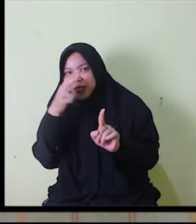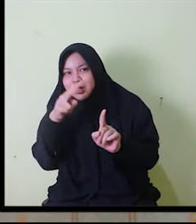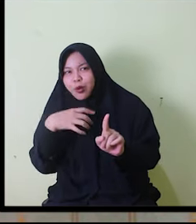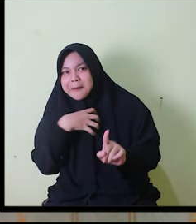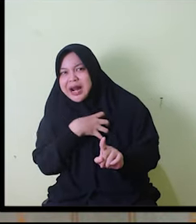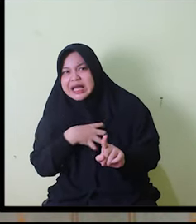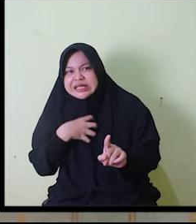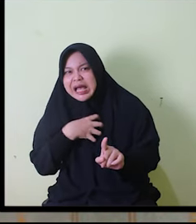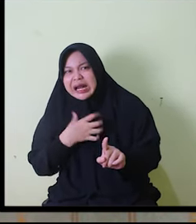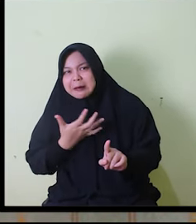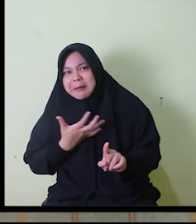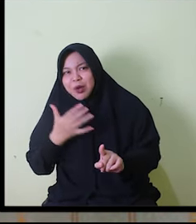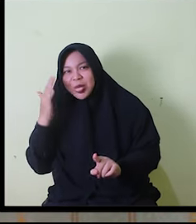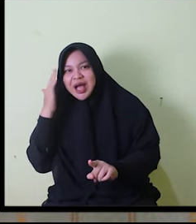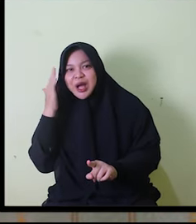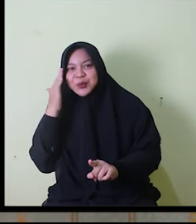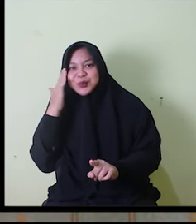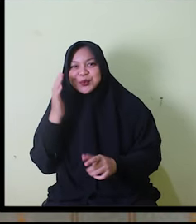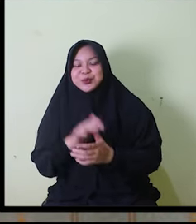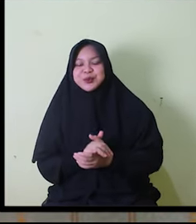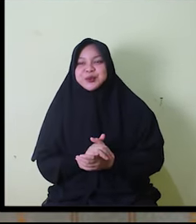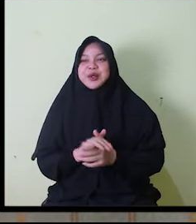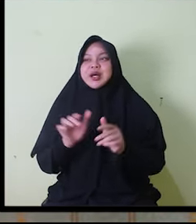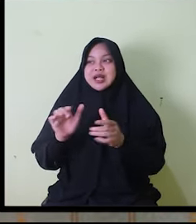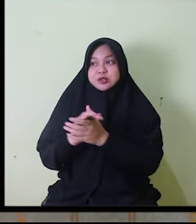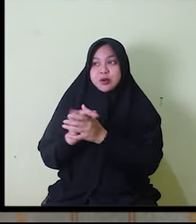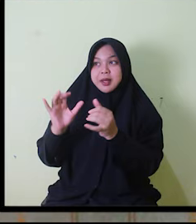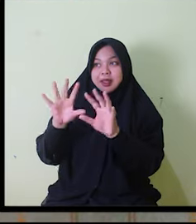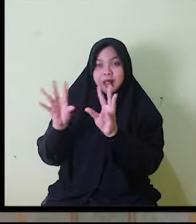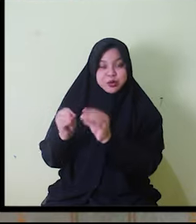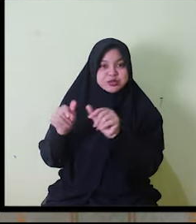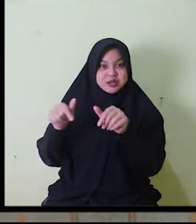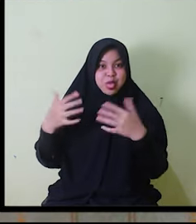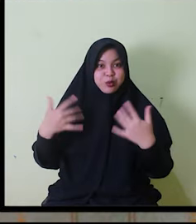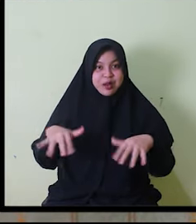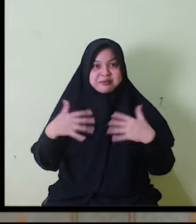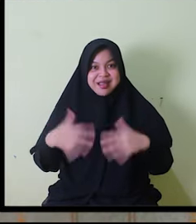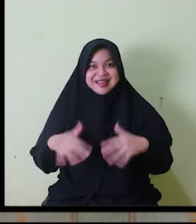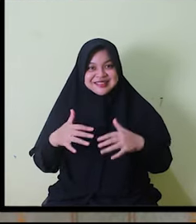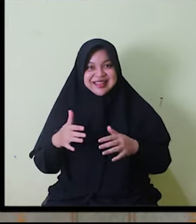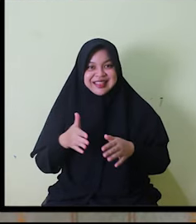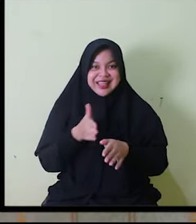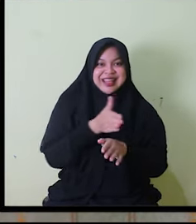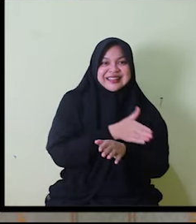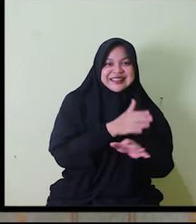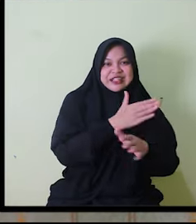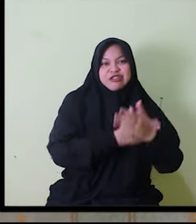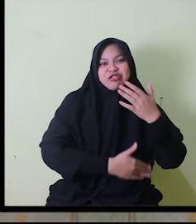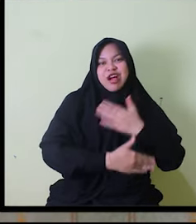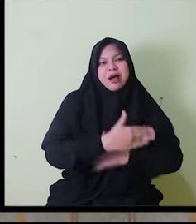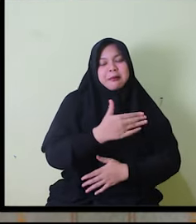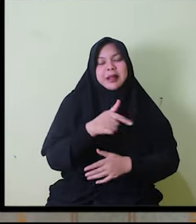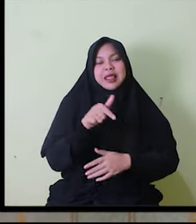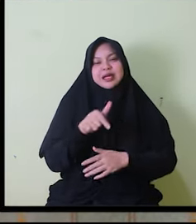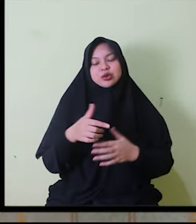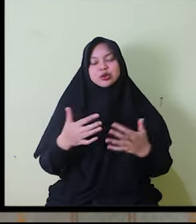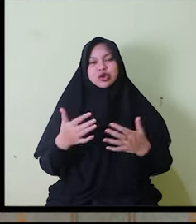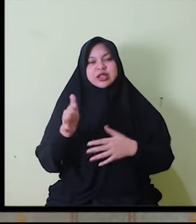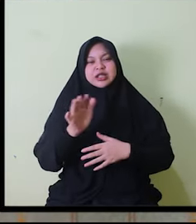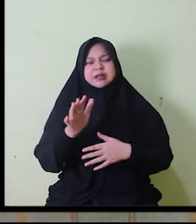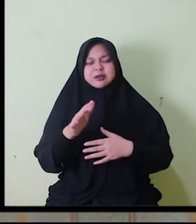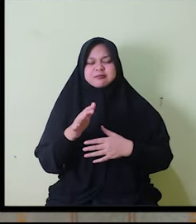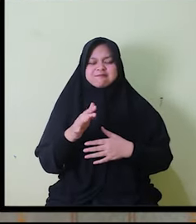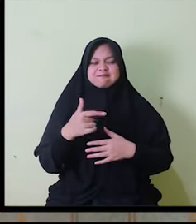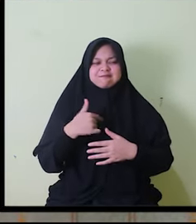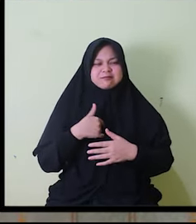I ini luar biasa sobat inklusi Ya bagaimana yang tadinya di fabel tidak ee apa ya menarik diri